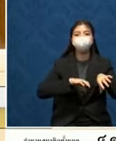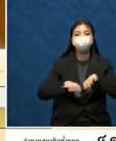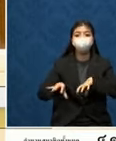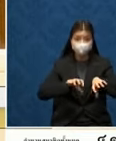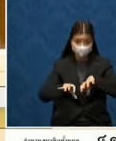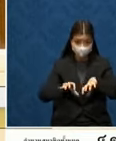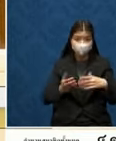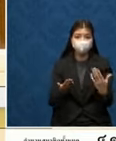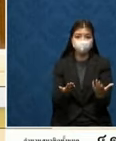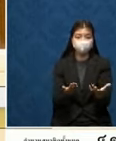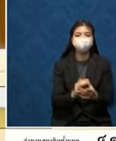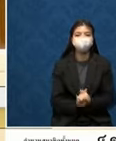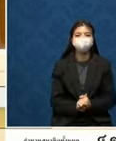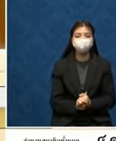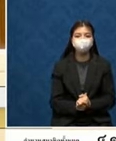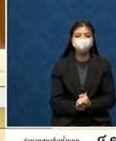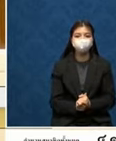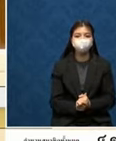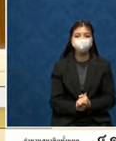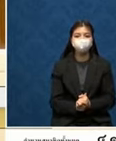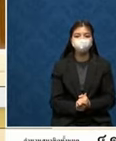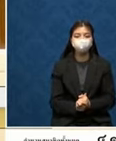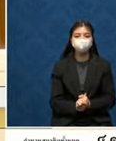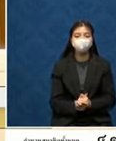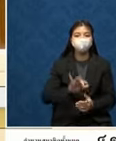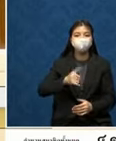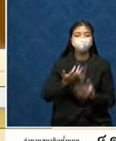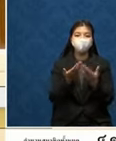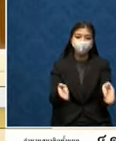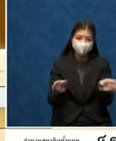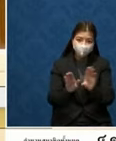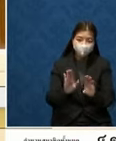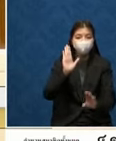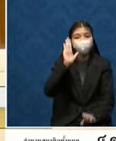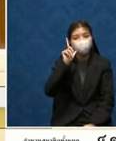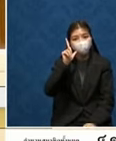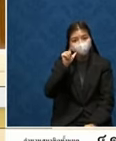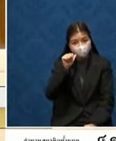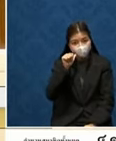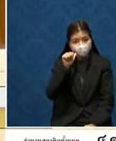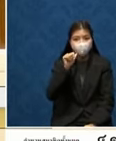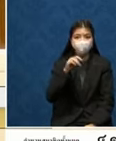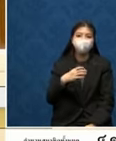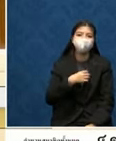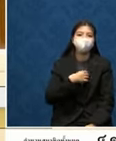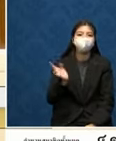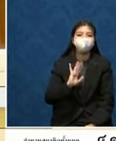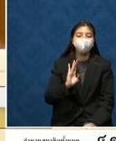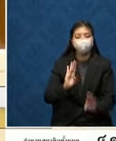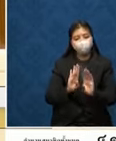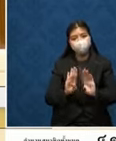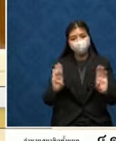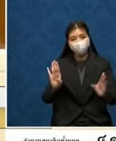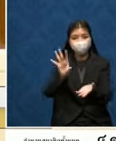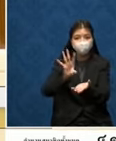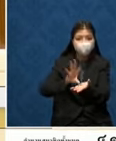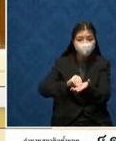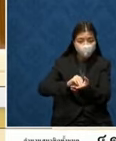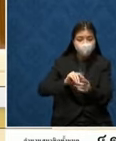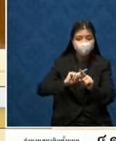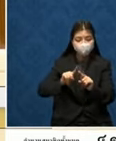คนก็เอ่อผู้ปกครองพ่อแม่ก็ไม่อยากจะไปเปิดเผยนะก็